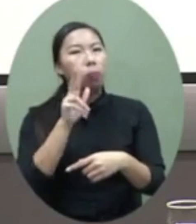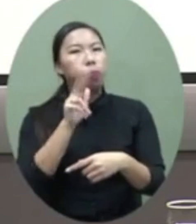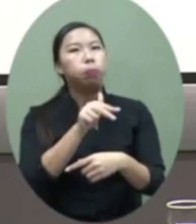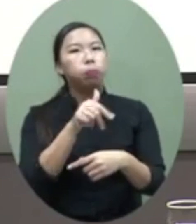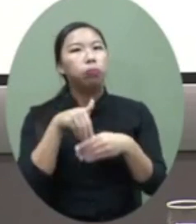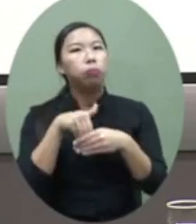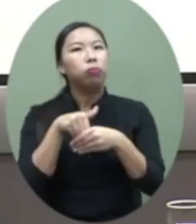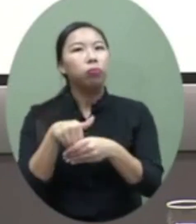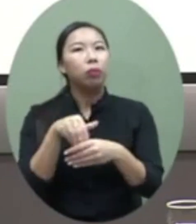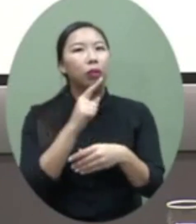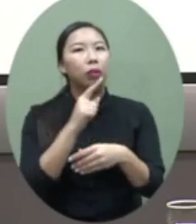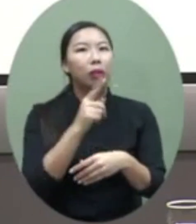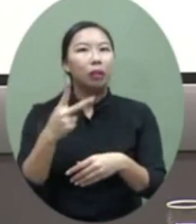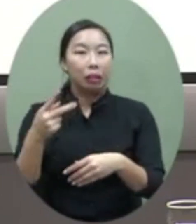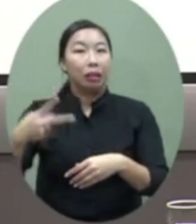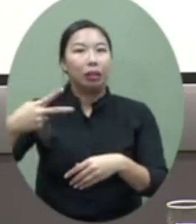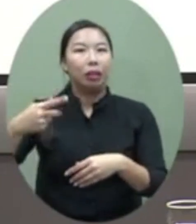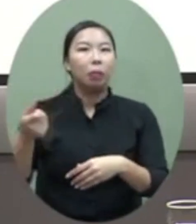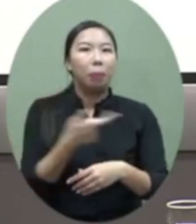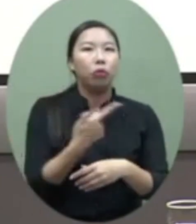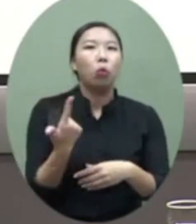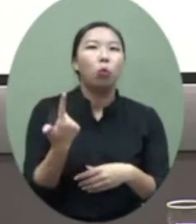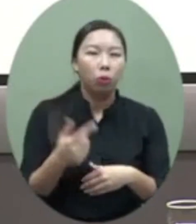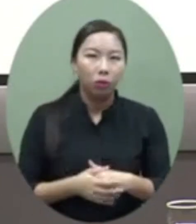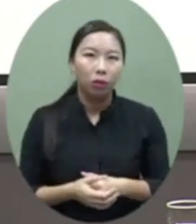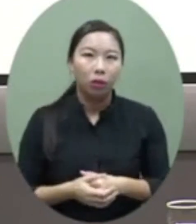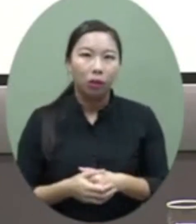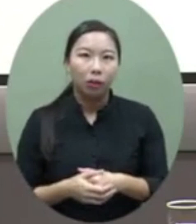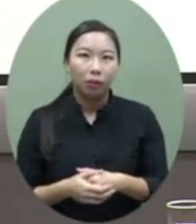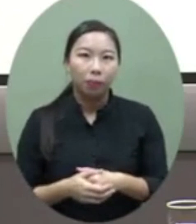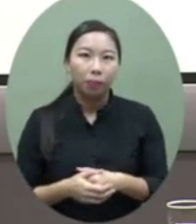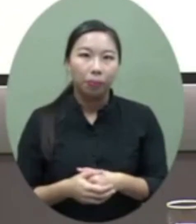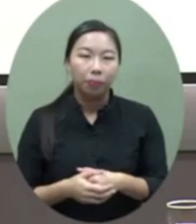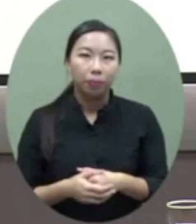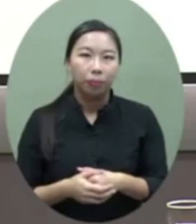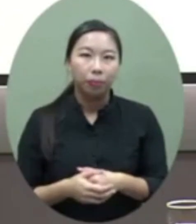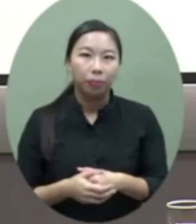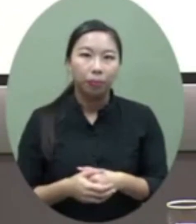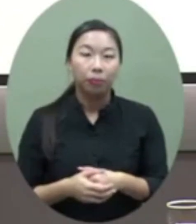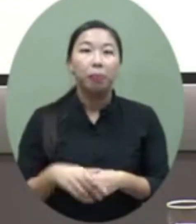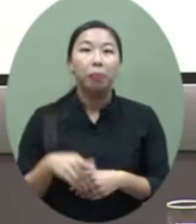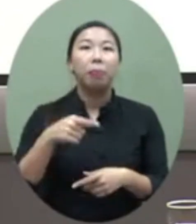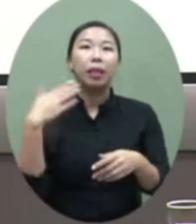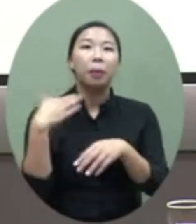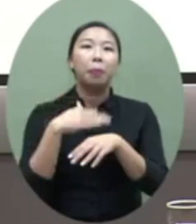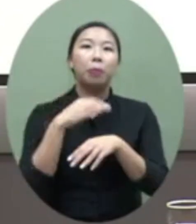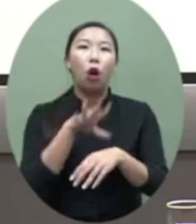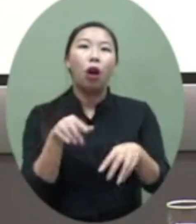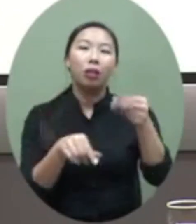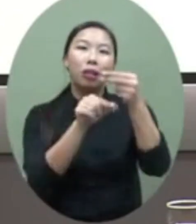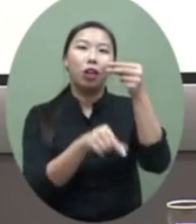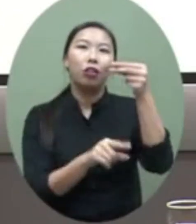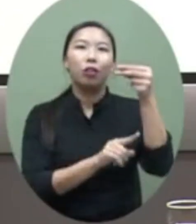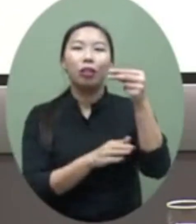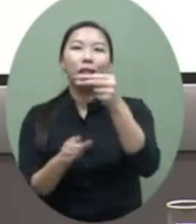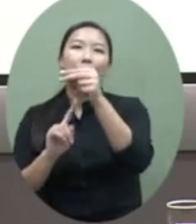簡單嚟講咧，呢個第二輪嘅做法咧就同第一輪喺啱啱頭先我講喺7月4日到11月底